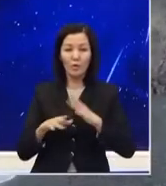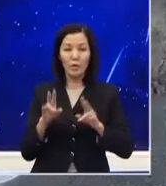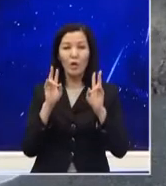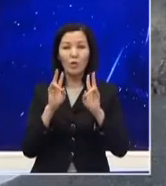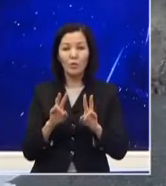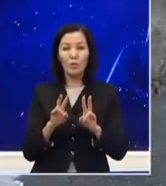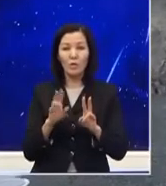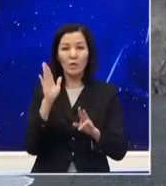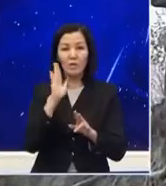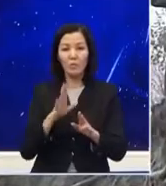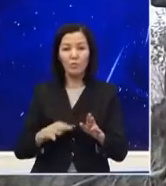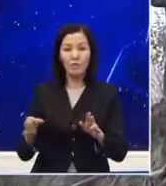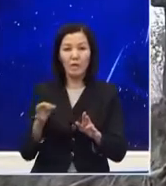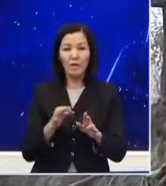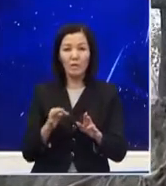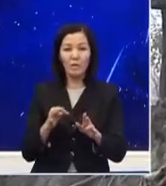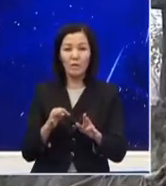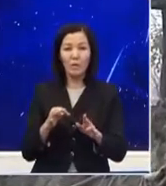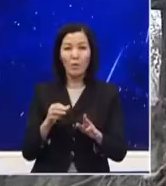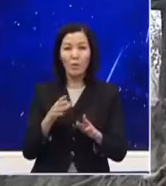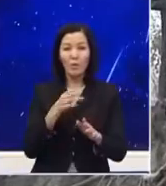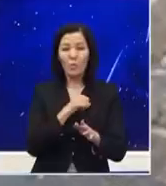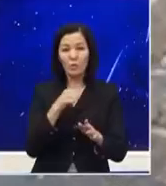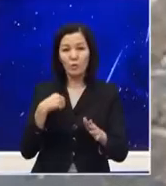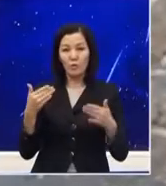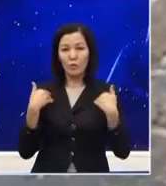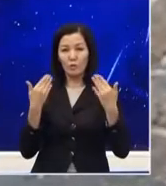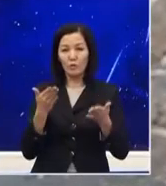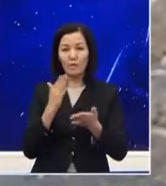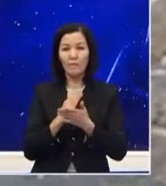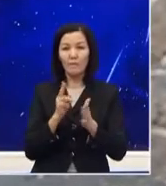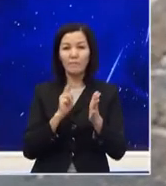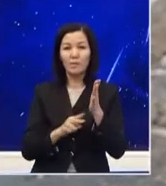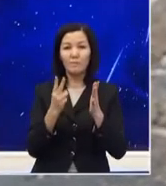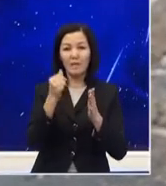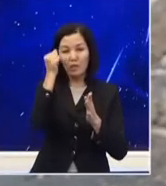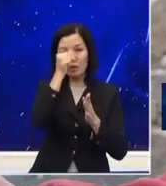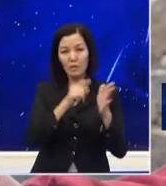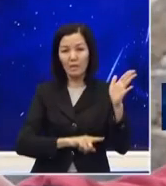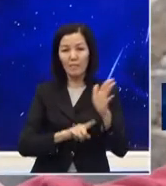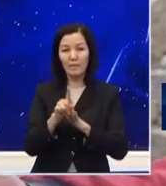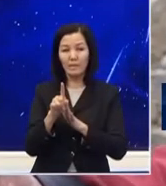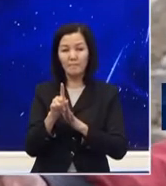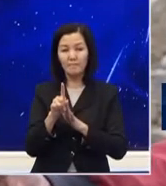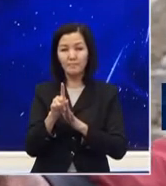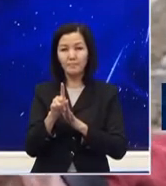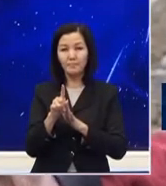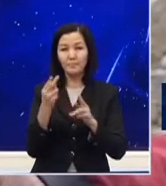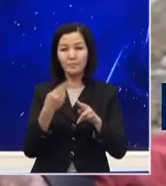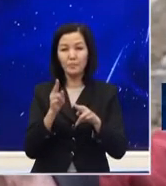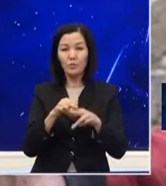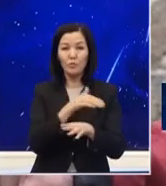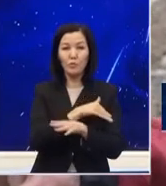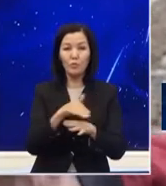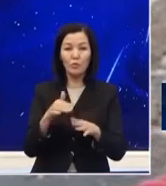осы жағажай жұмысына қатысты өзіндік ұсыныстары да бар. 72-ден бастап өшеді, естілгенімізден бастап. Осы көше көн